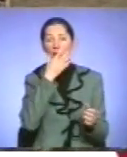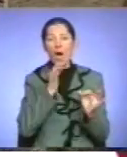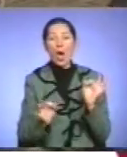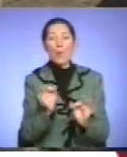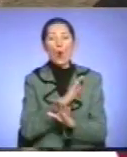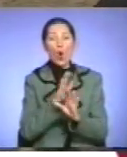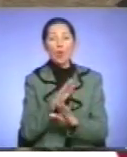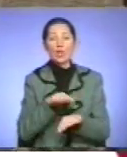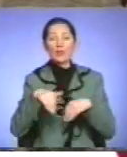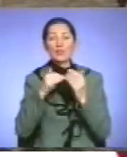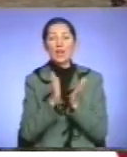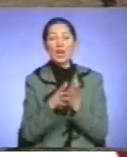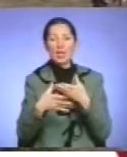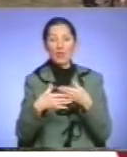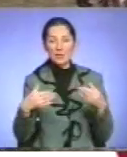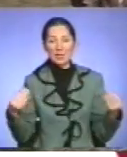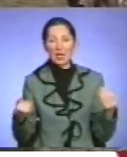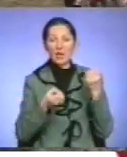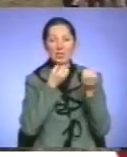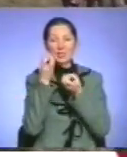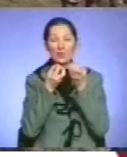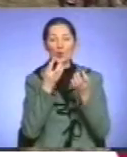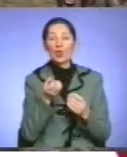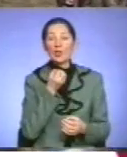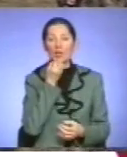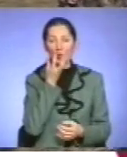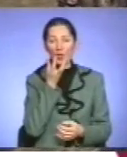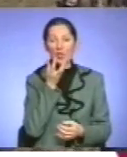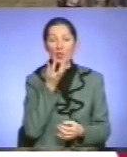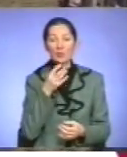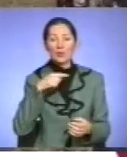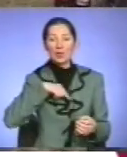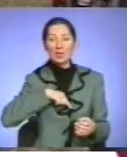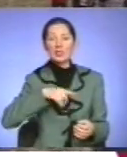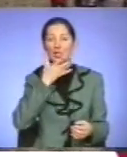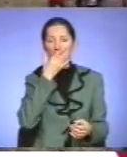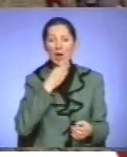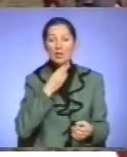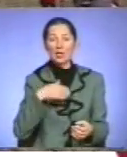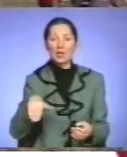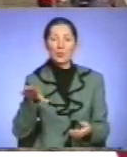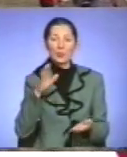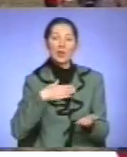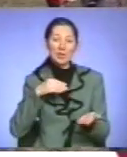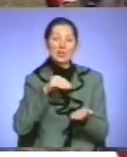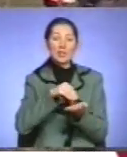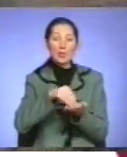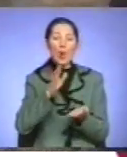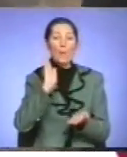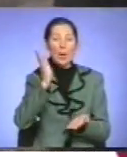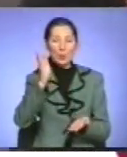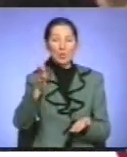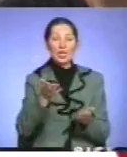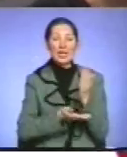весна, все, от бачите, цвітуть квіти, і настрій гарний. І от ми садимо майбутній ліс. Мені